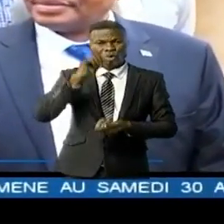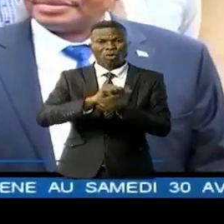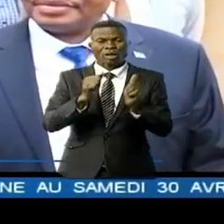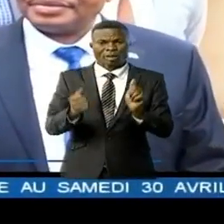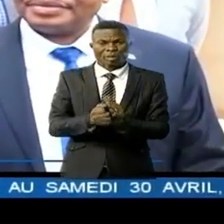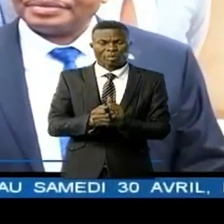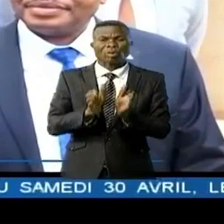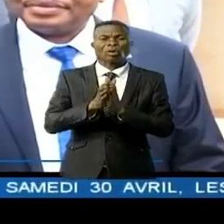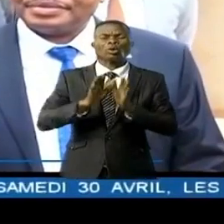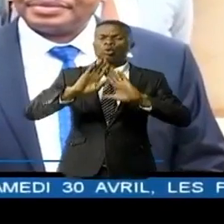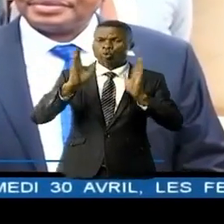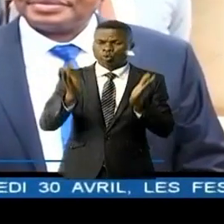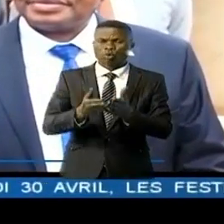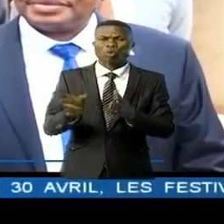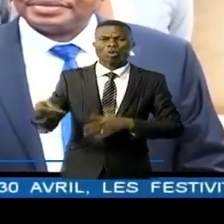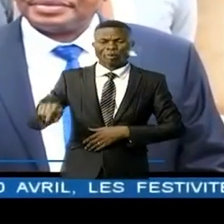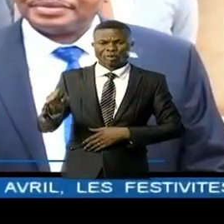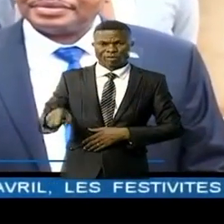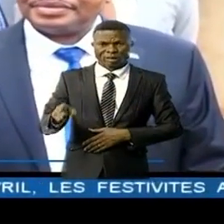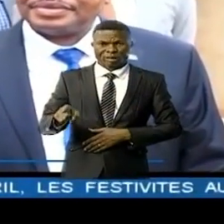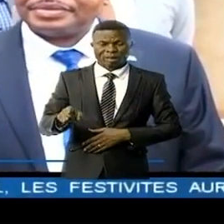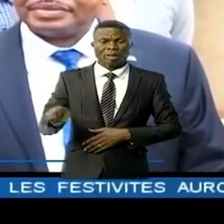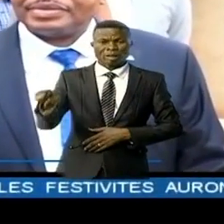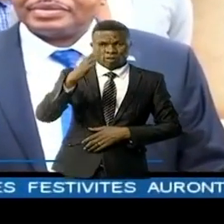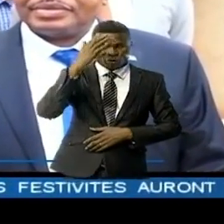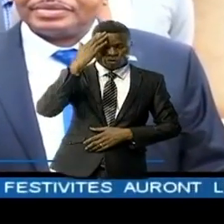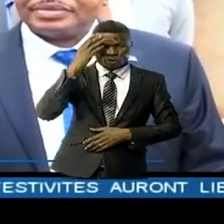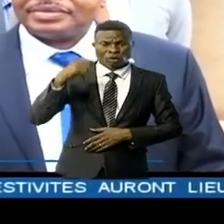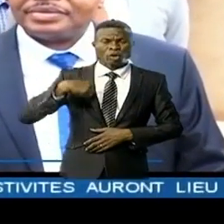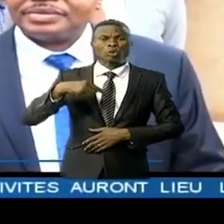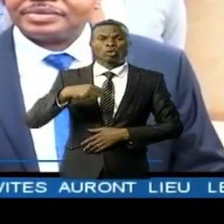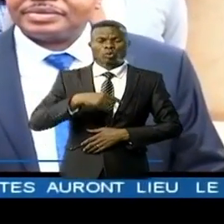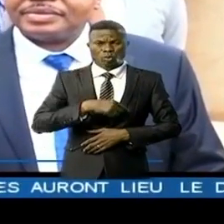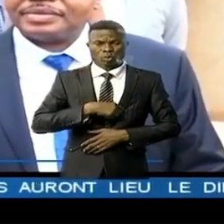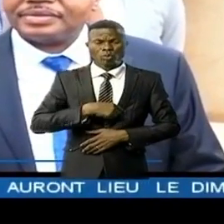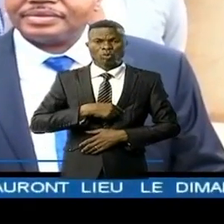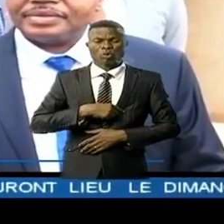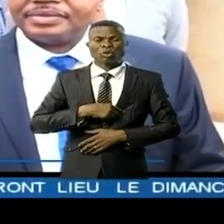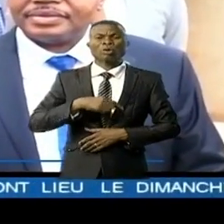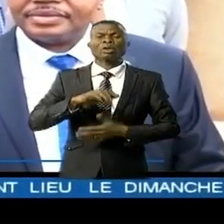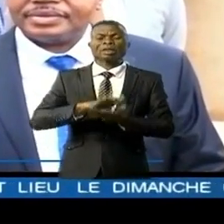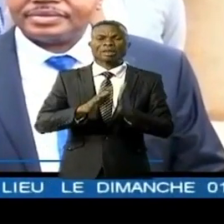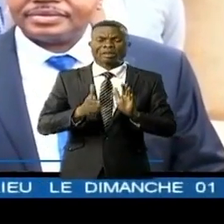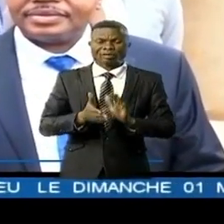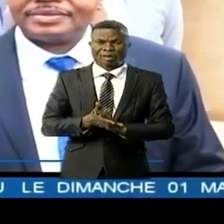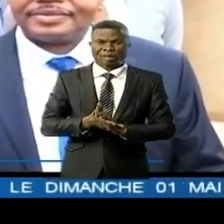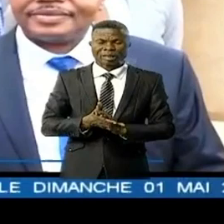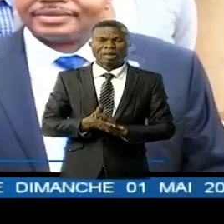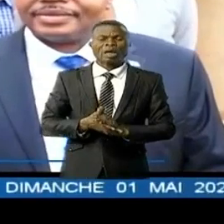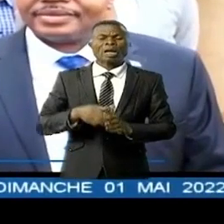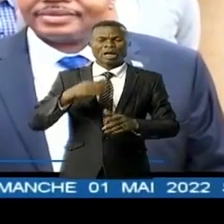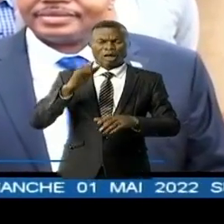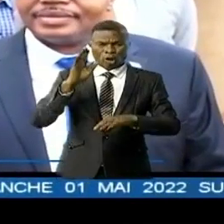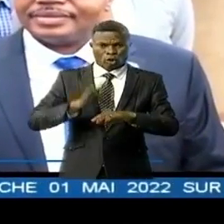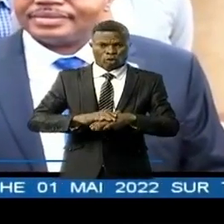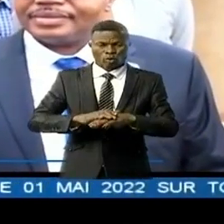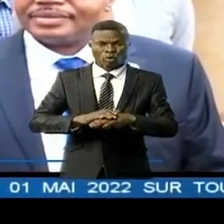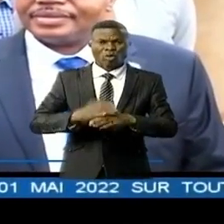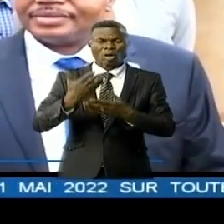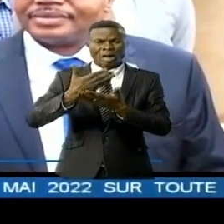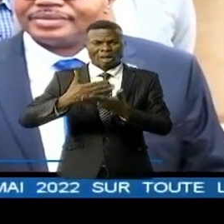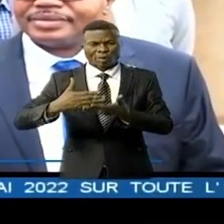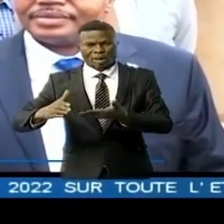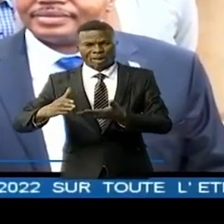situation générale de la province. Parce que comme vous le savez, nous sommes en train d'entamer le travail de